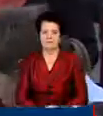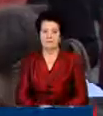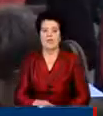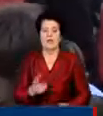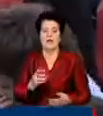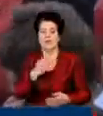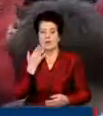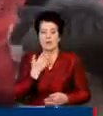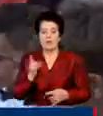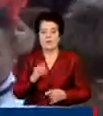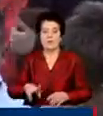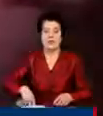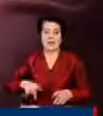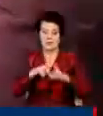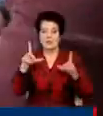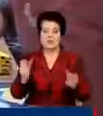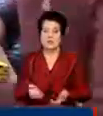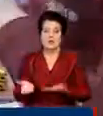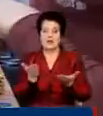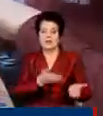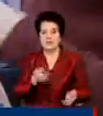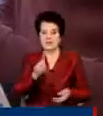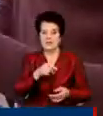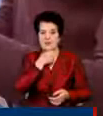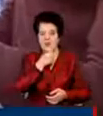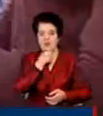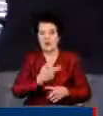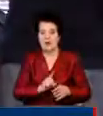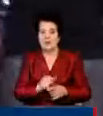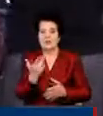Mai mult decât atât, directorul școlii îndeamnă și pe cei mari să doneze cât